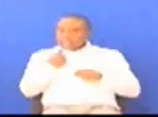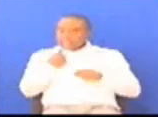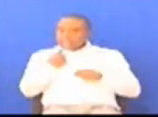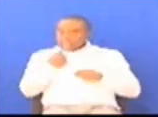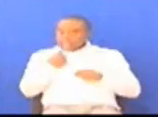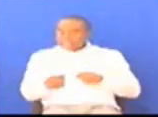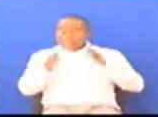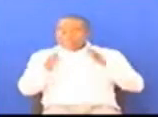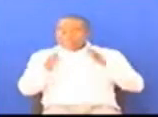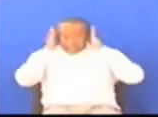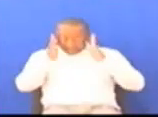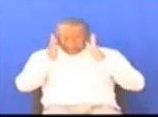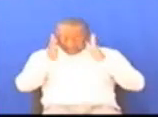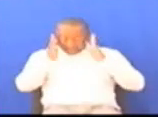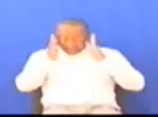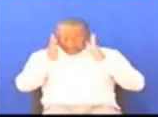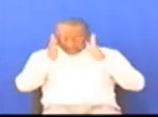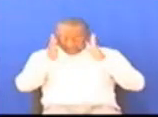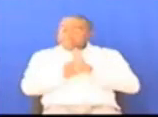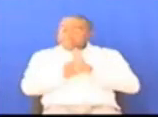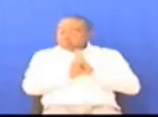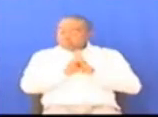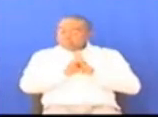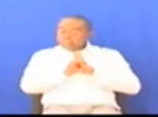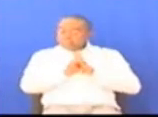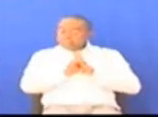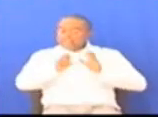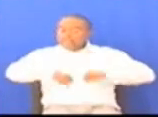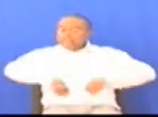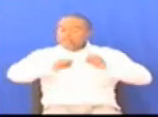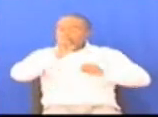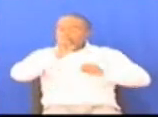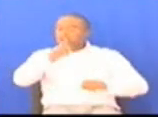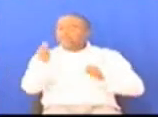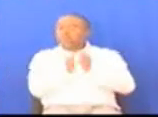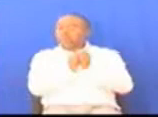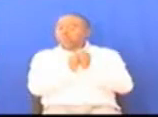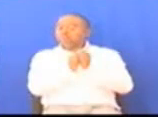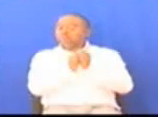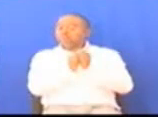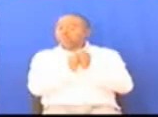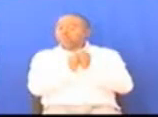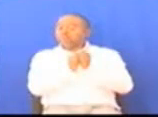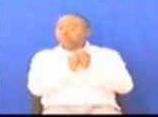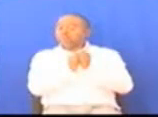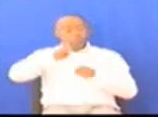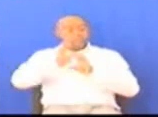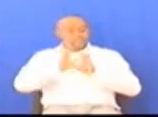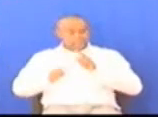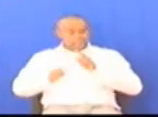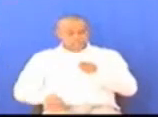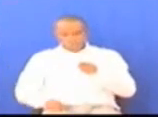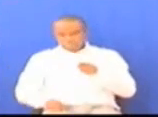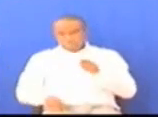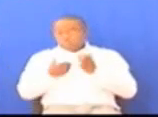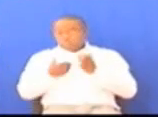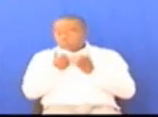kipindi chake cha utawala wa miaka 10 tu. Kipekee kabisa. Nataka nimsifu kwa